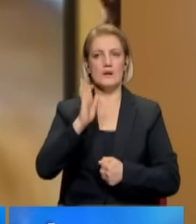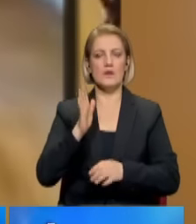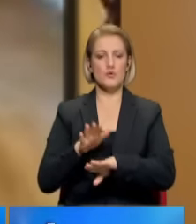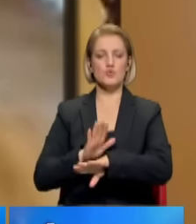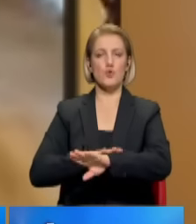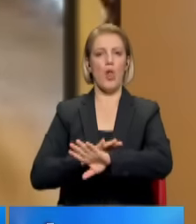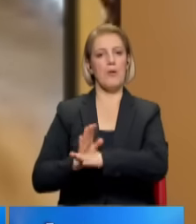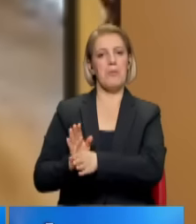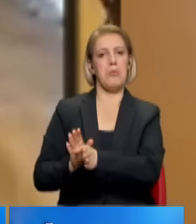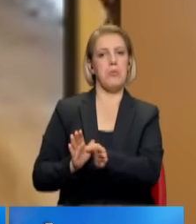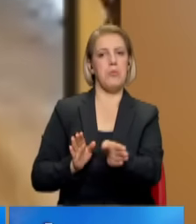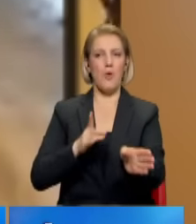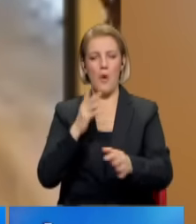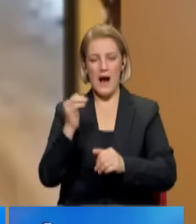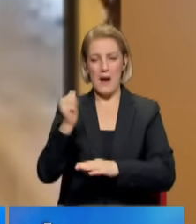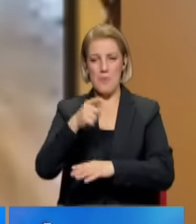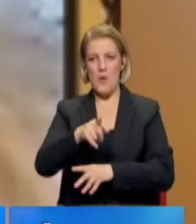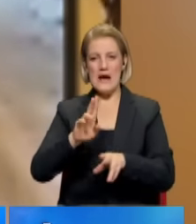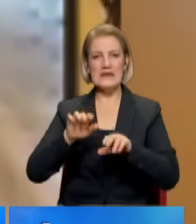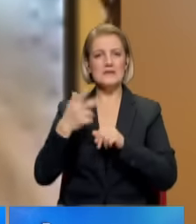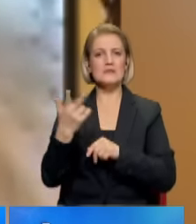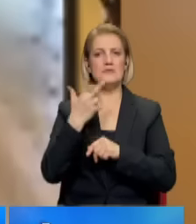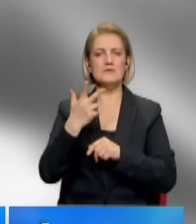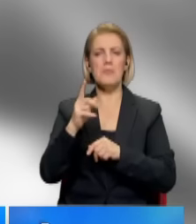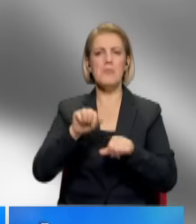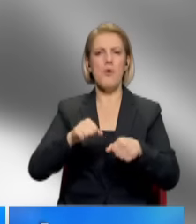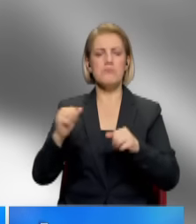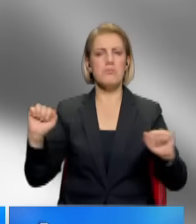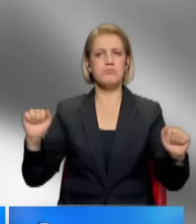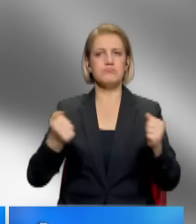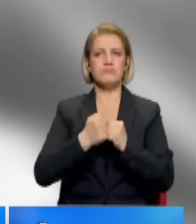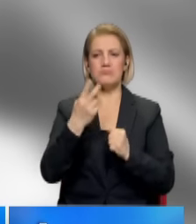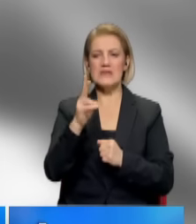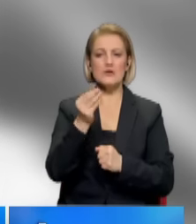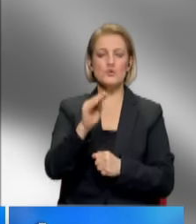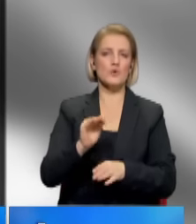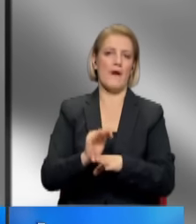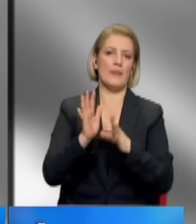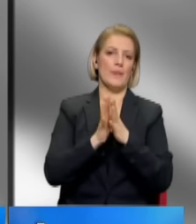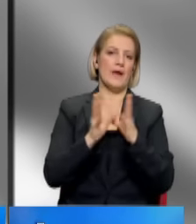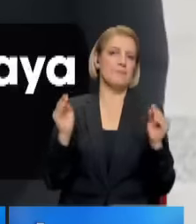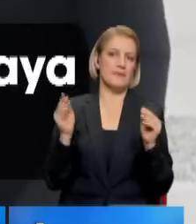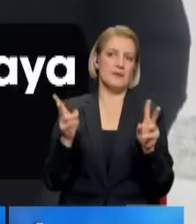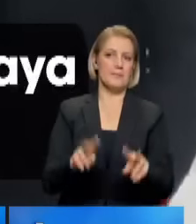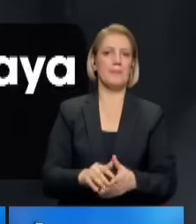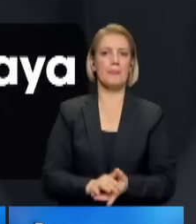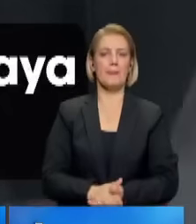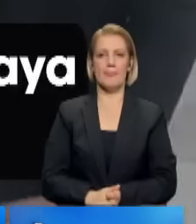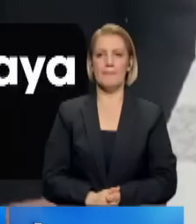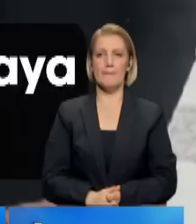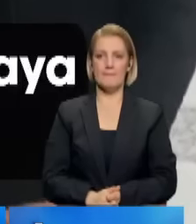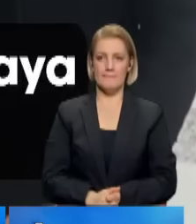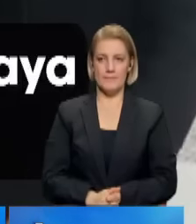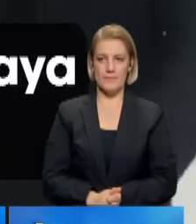sola döndü. O kamyonla hızla gelen motosiklet çarpıştı. Motosikletteki iki çocuk hayatını kaybetti. Burada kaza